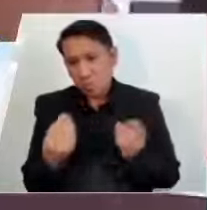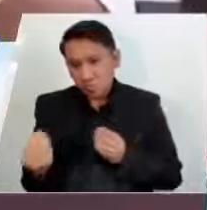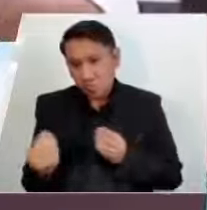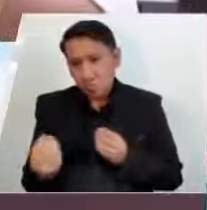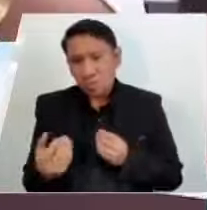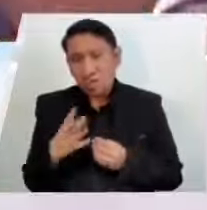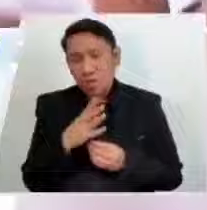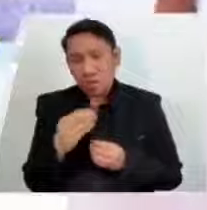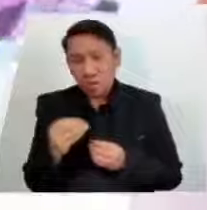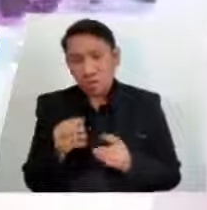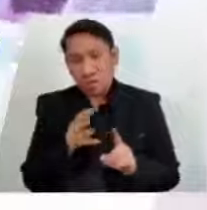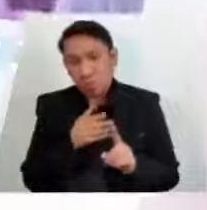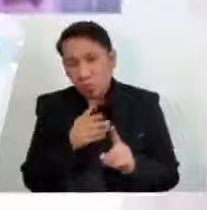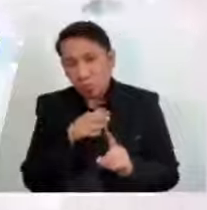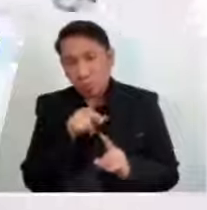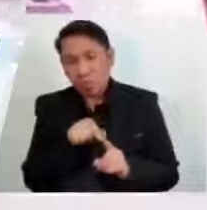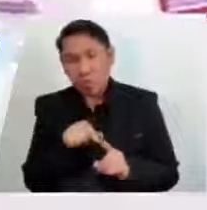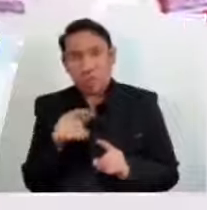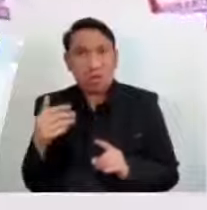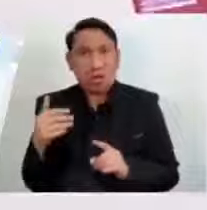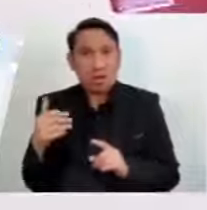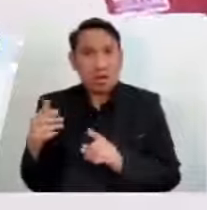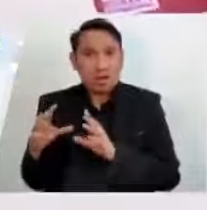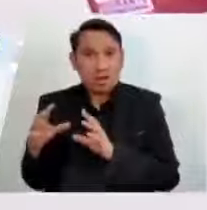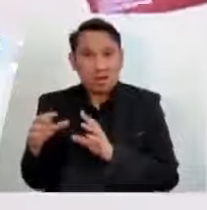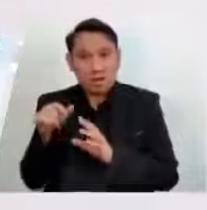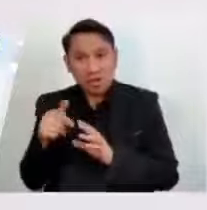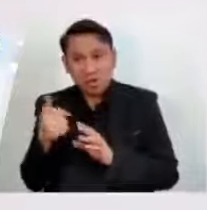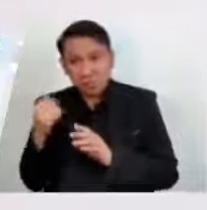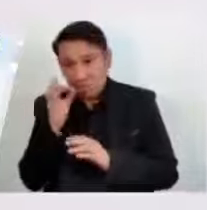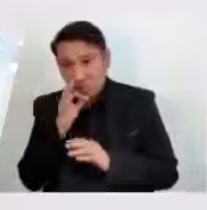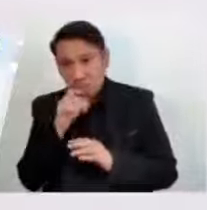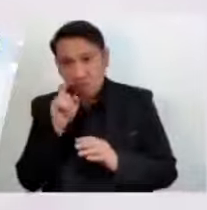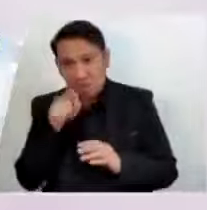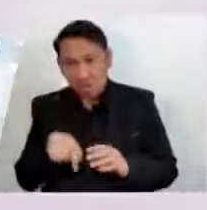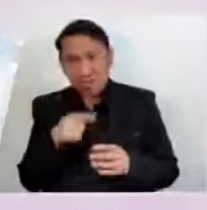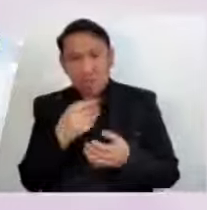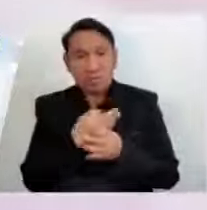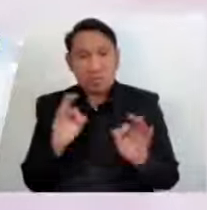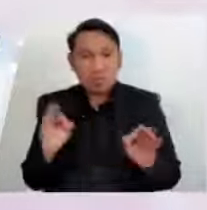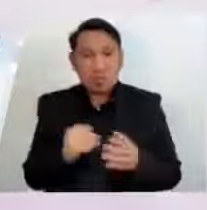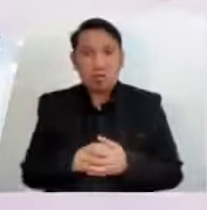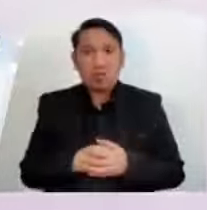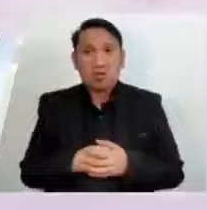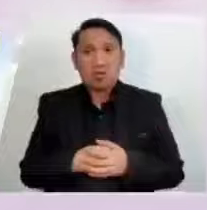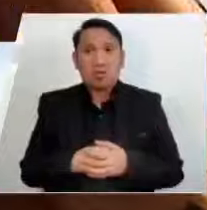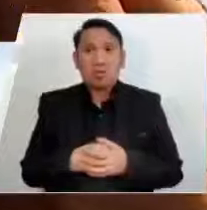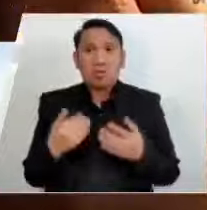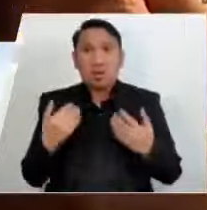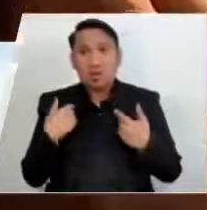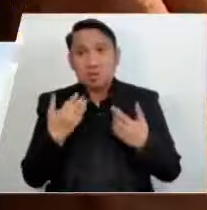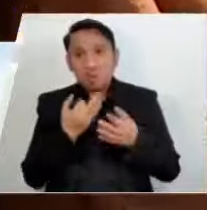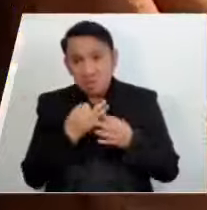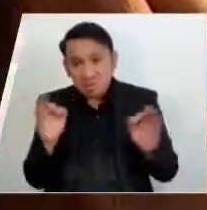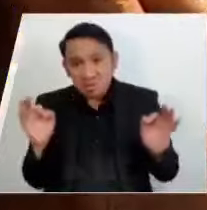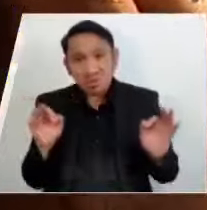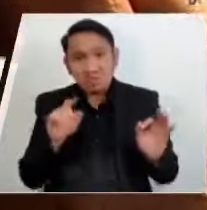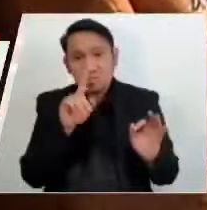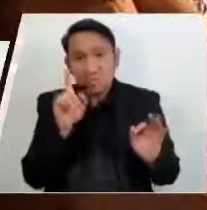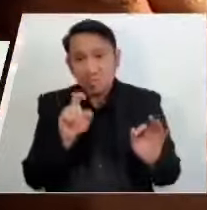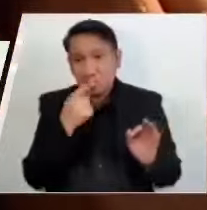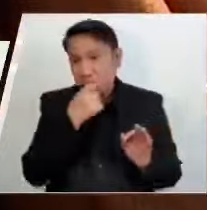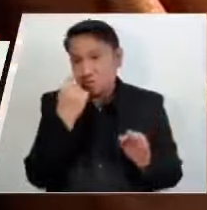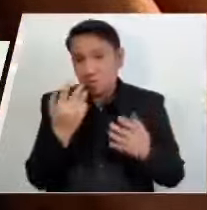mga recruiter, kaya dapat mapalaya na siya. Kailan daw po ba makakalaya ba siya? Nakakulong na daw po yung